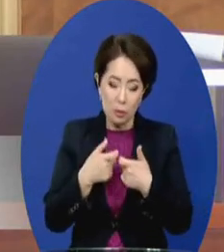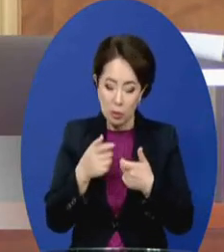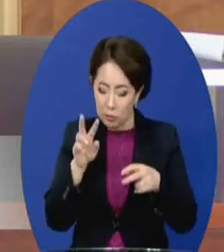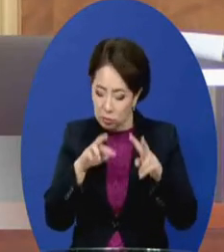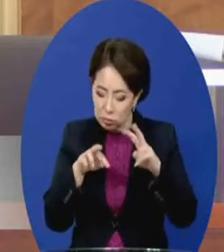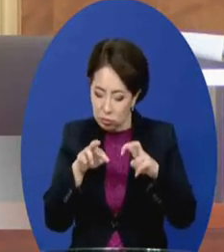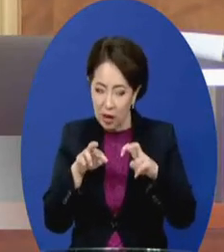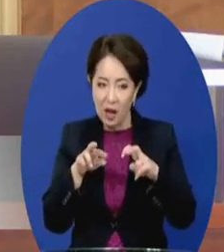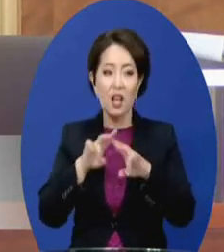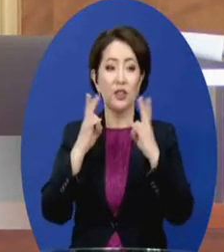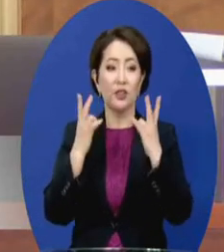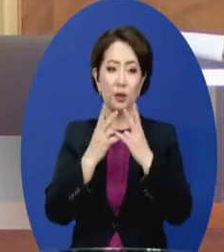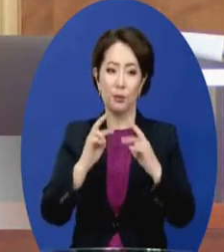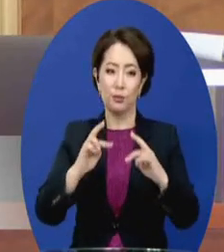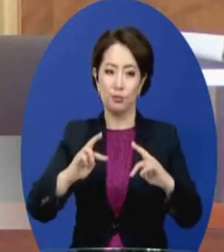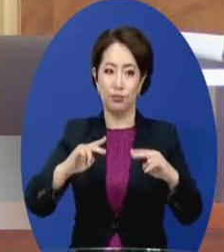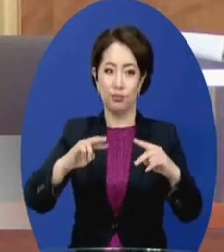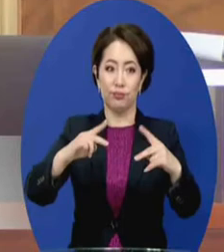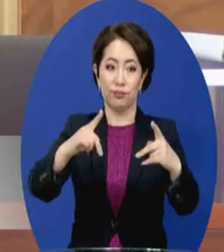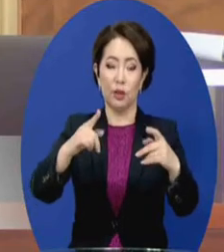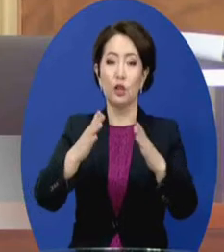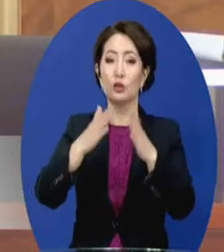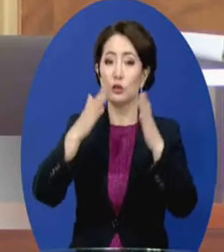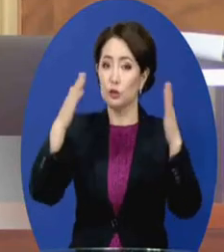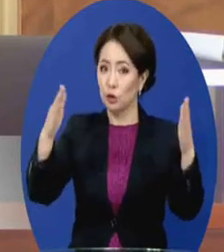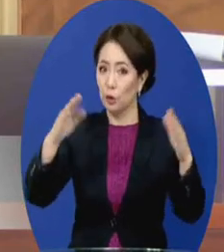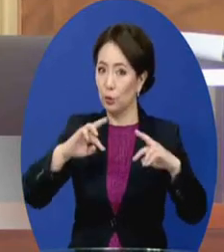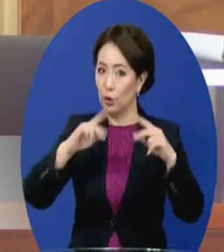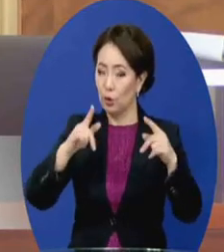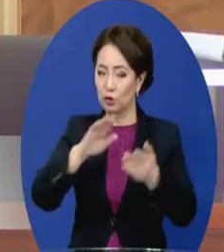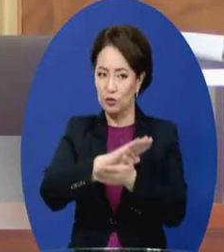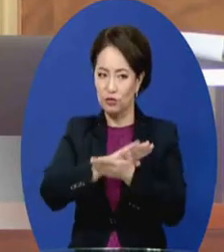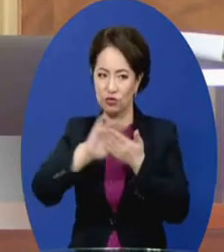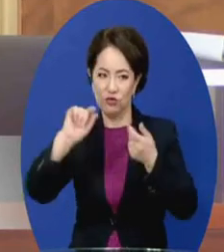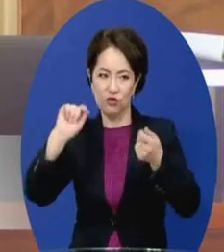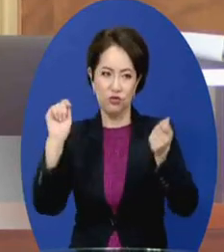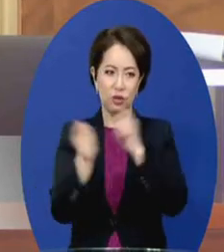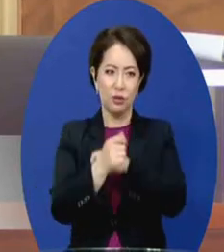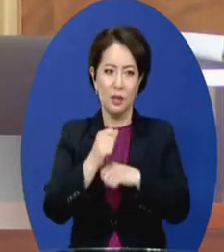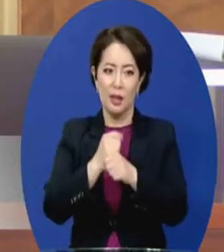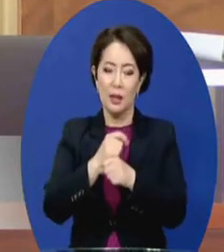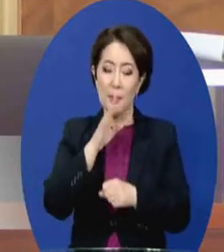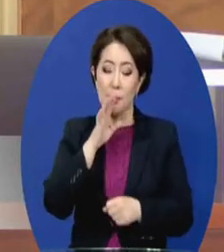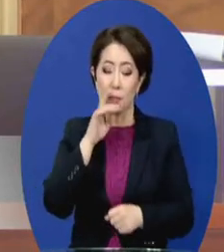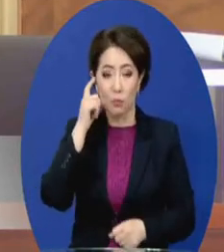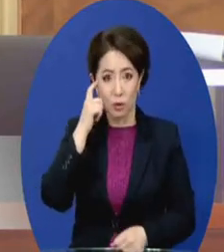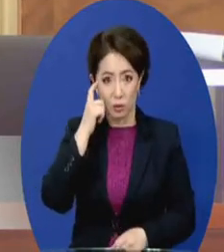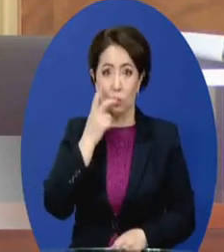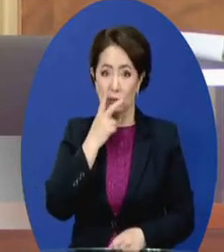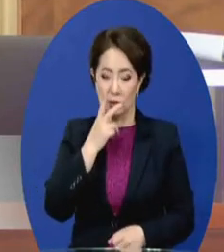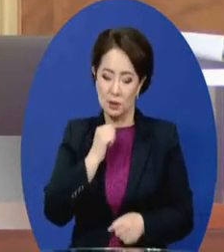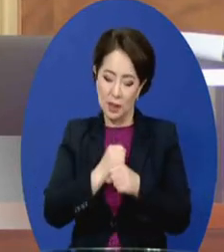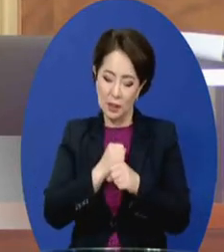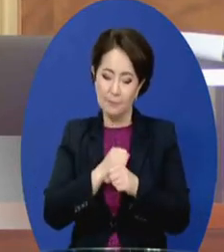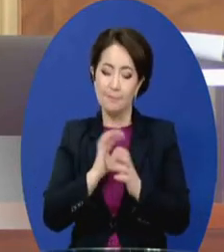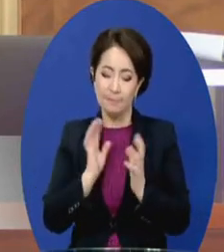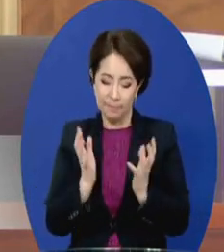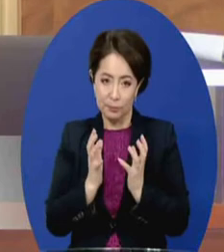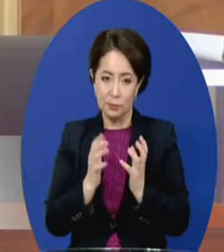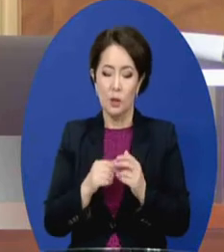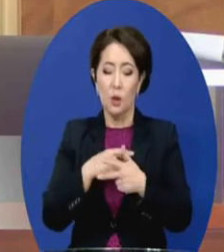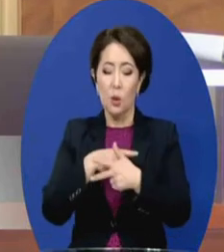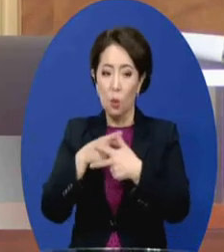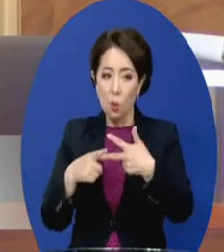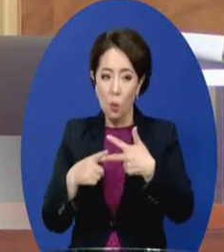нийгмийн хувьсгалын өөрчлөх нэлээд томоохон өөрчлөлт реформын үйл явц гэж үзэж байгаа. Энд дэч одоо бас